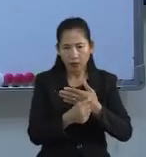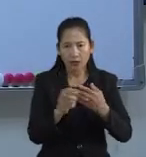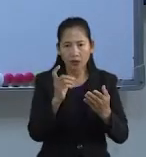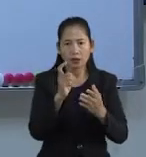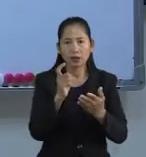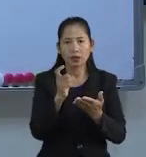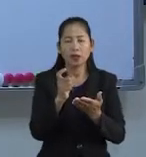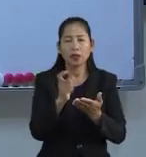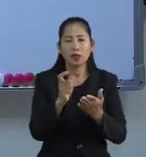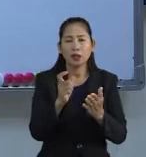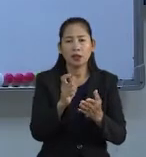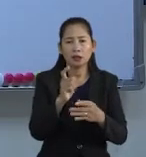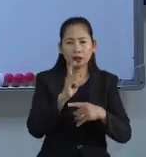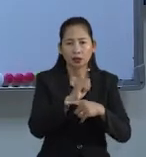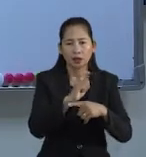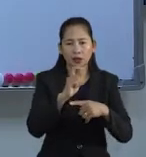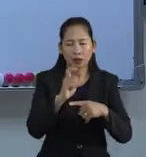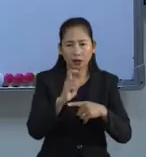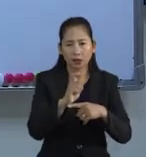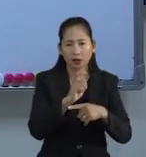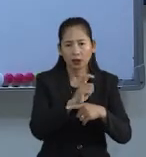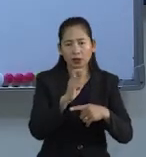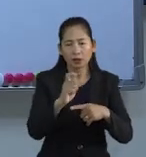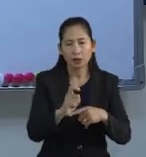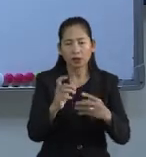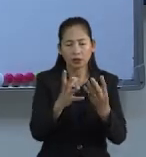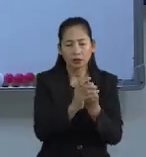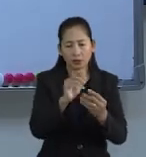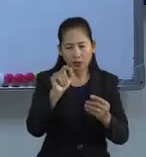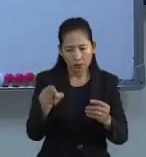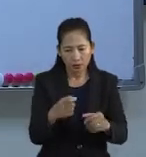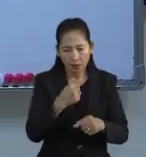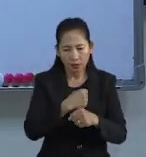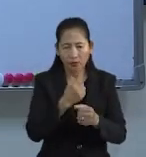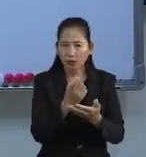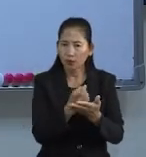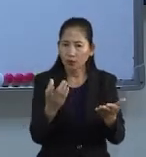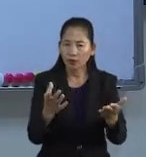này chấm luôn tuổi phía nó ta cái thời thời mấy con nè